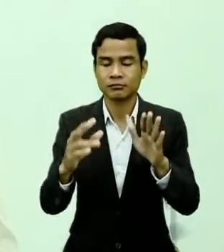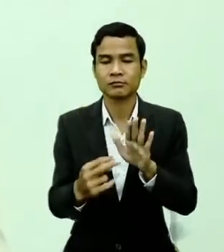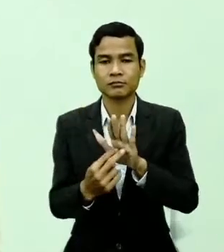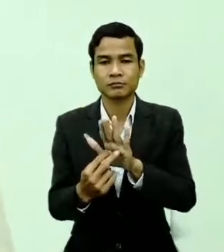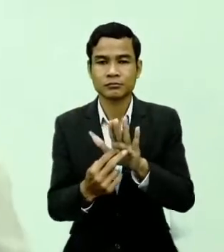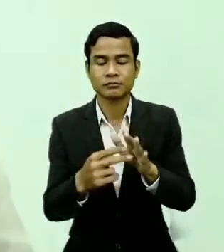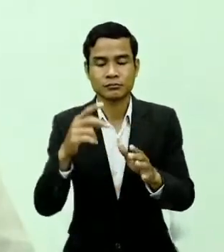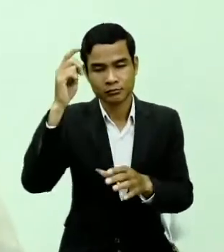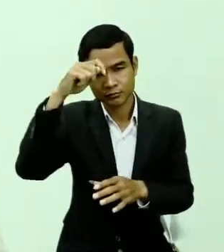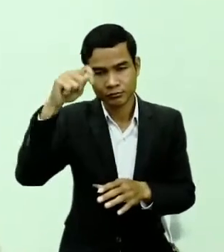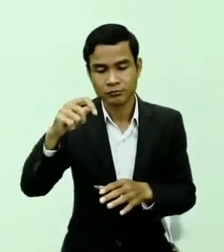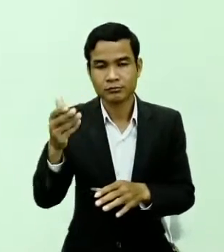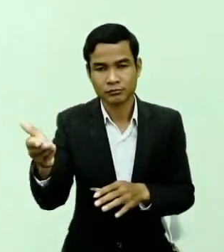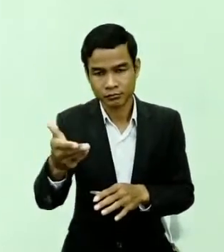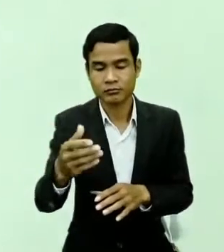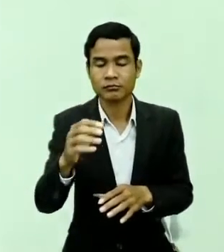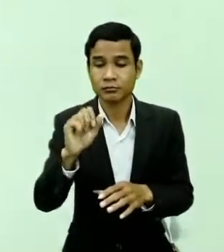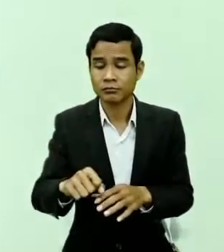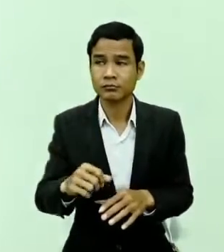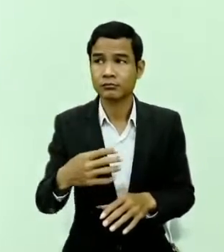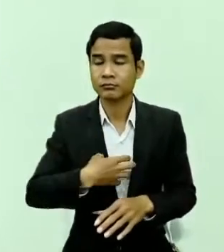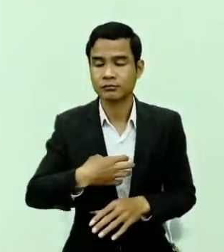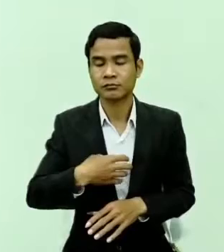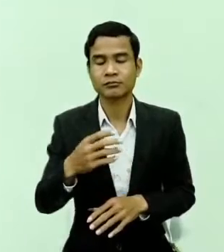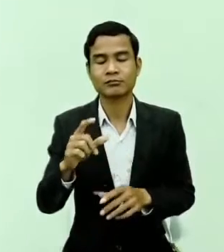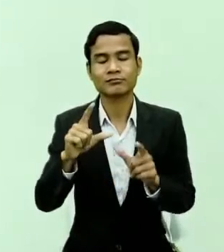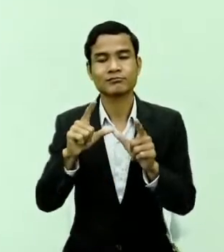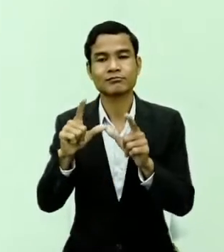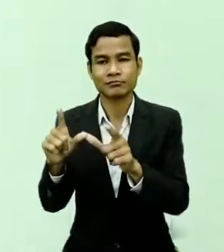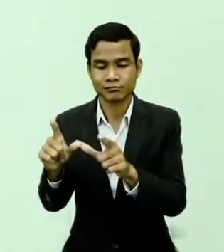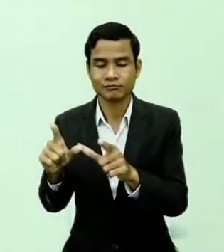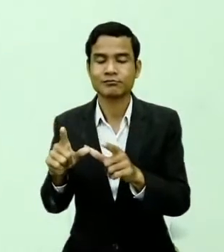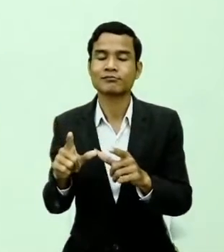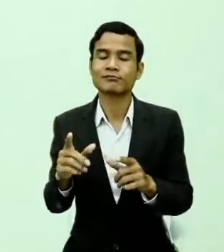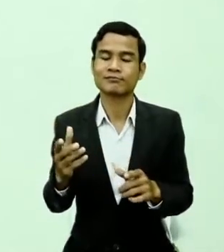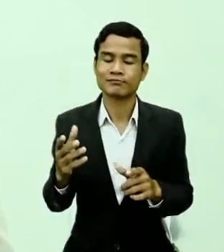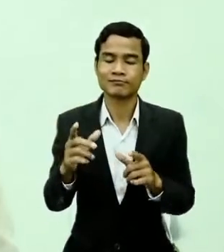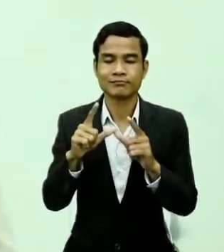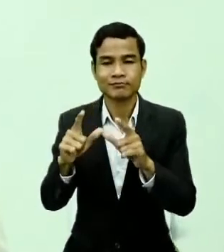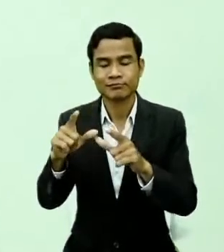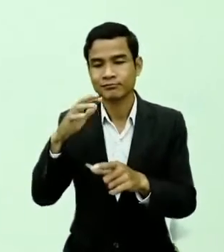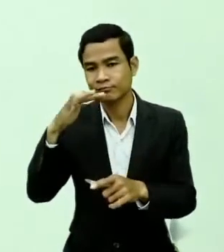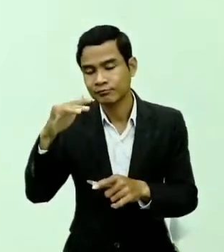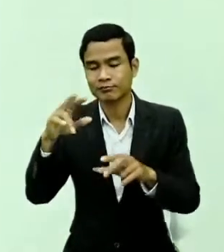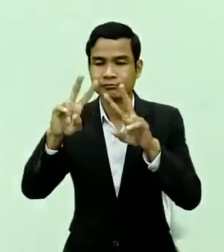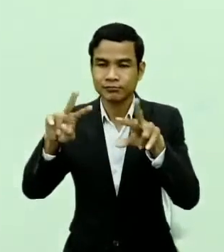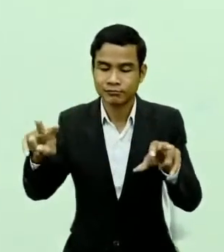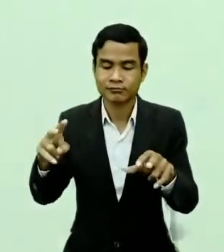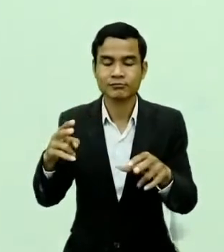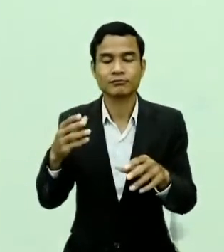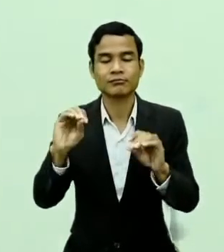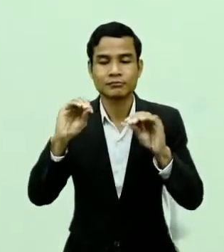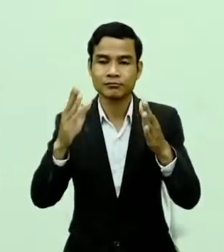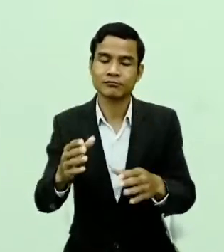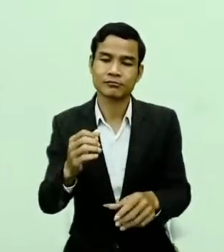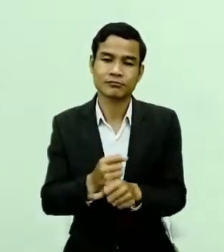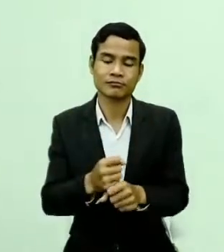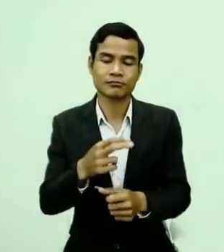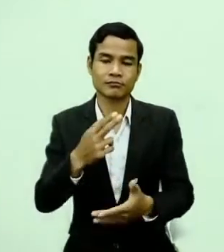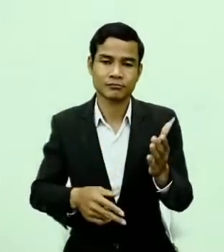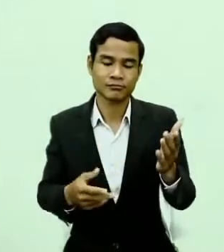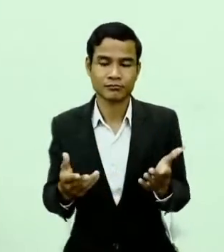đàn đón ở đường này này cô tiền mảnh này cô trong tư ở tôi lên sớm một chắc này cô thời phượng ấy khác